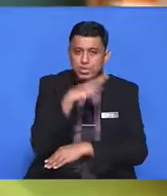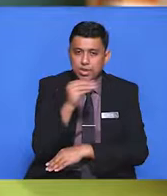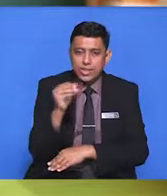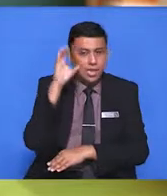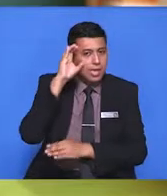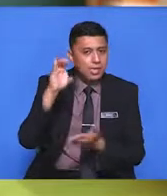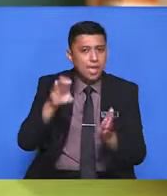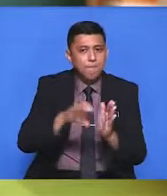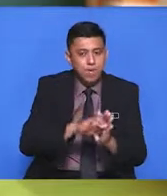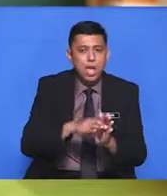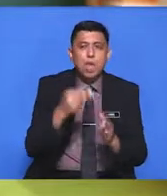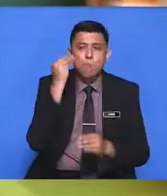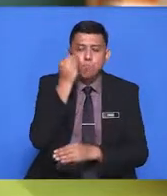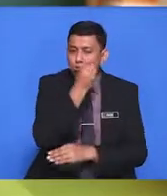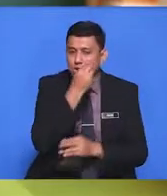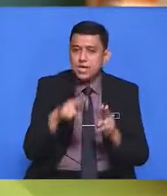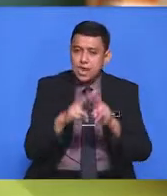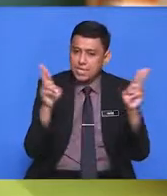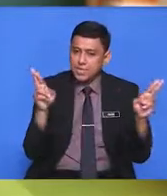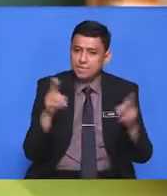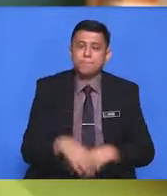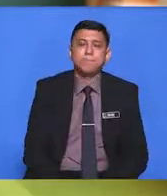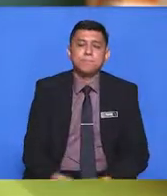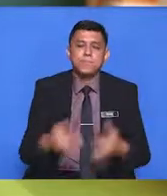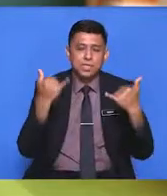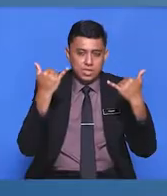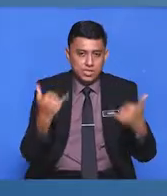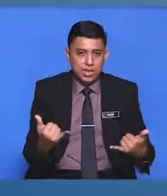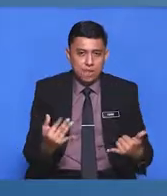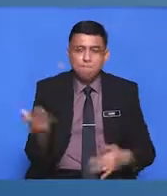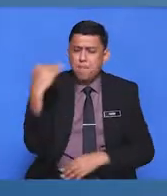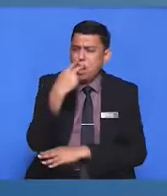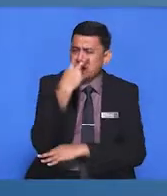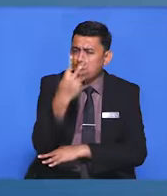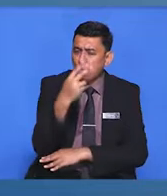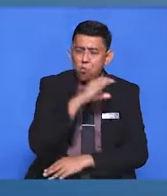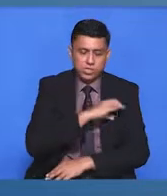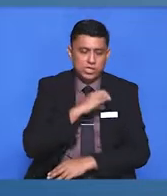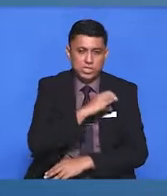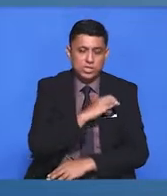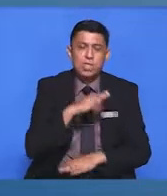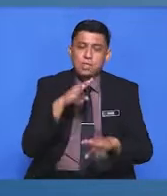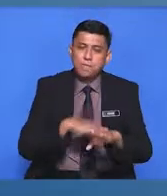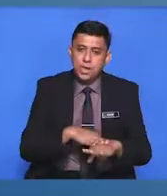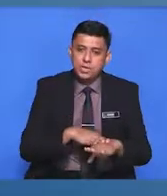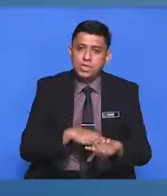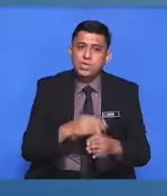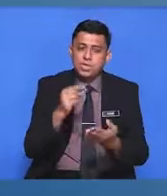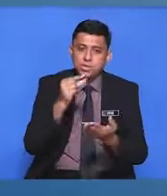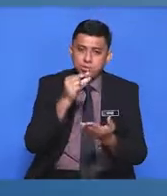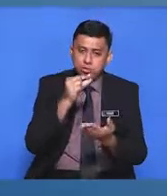Sekarang, mari kita lihat ciri-ciri yang ada pada shilling 20 sen dan 50 sen pula.